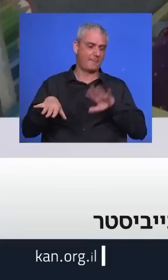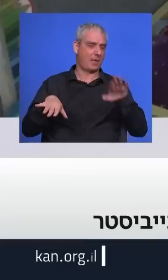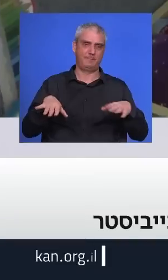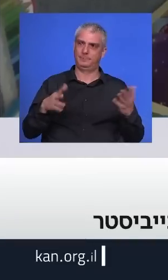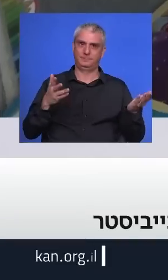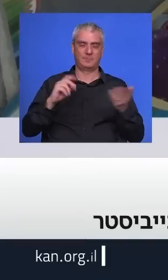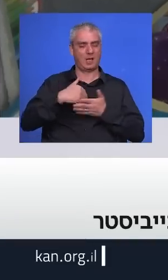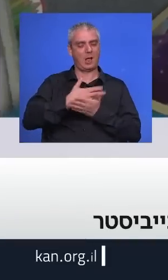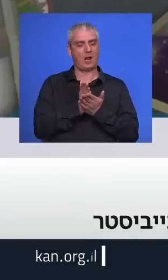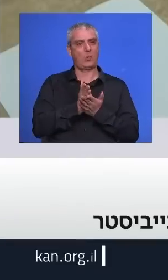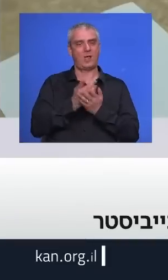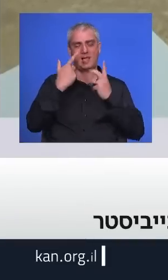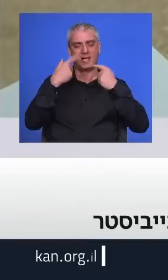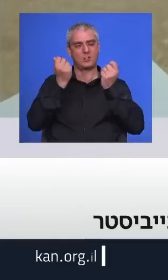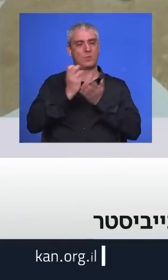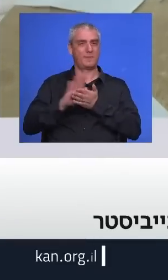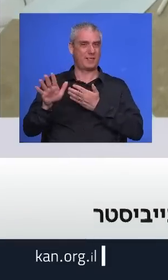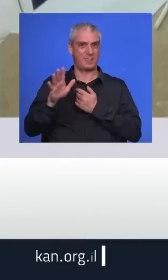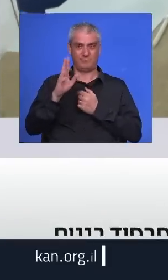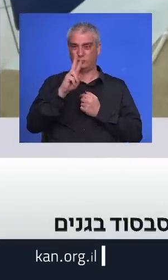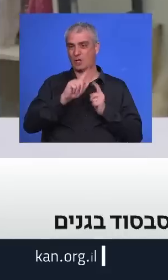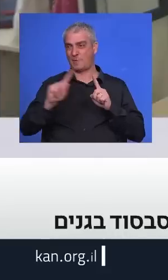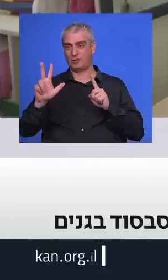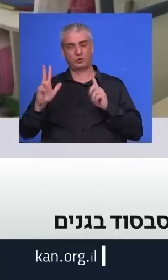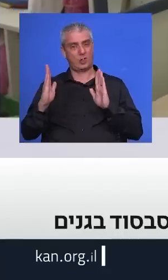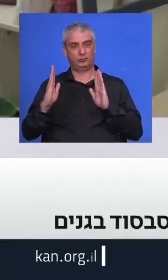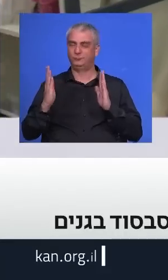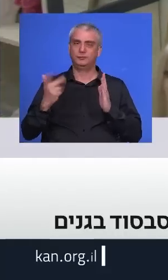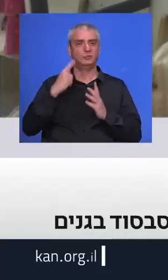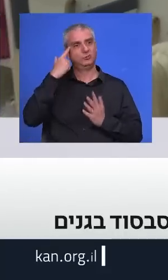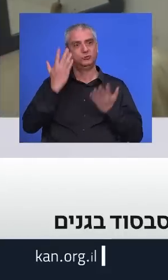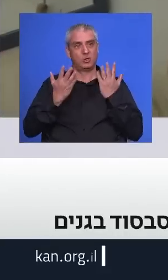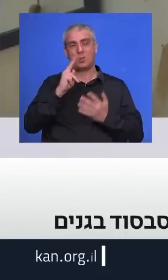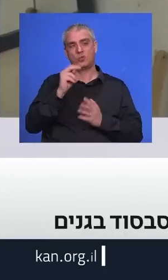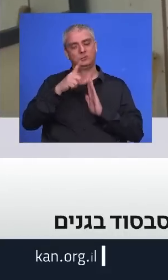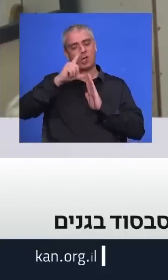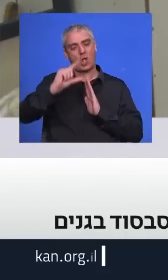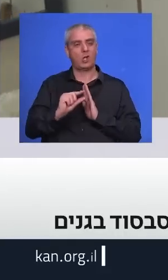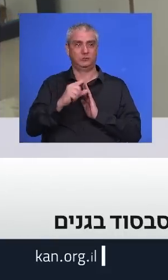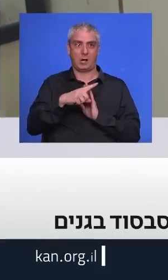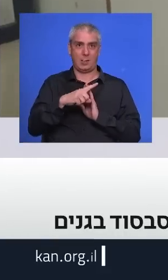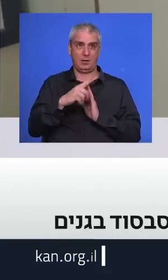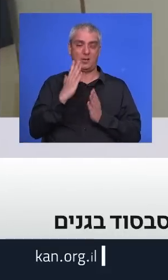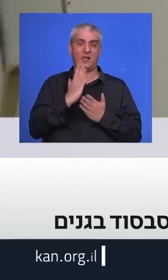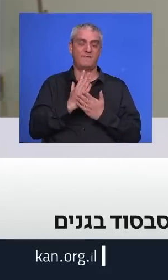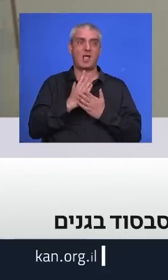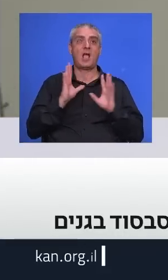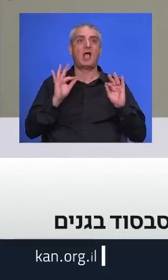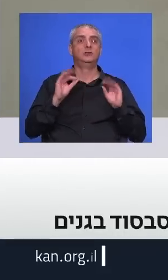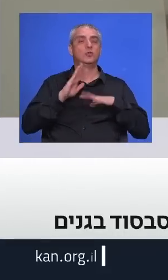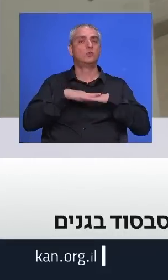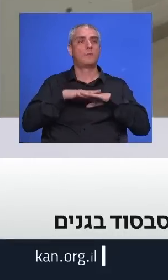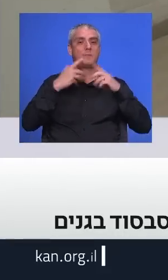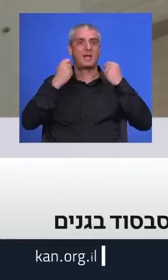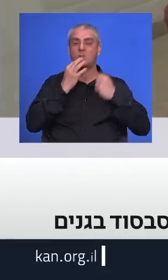החלוקה של החינוך חינם, ולכן אולי ישקלו גם את עניין ההוזלה. כבר היום עשרות מומחים לחינוך